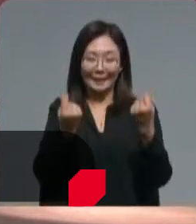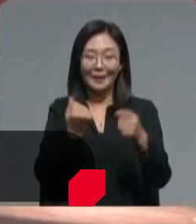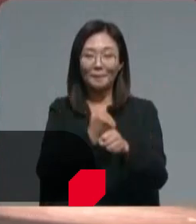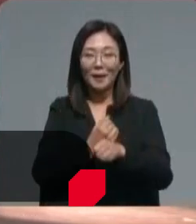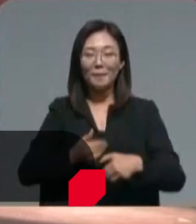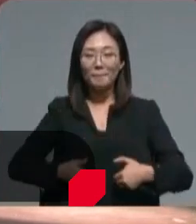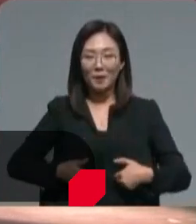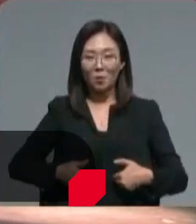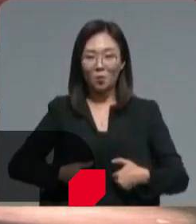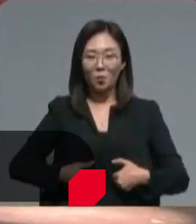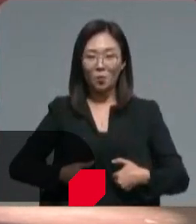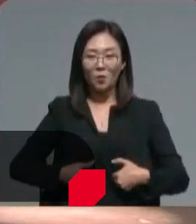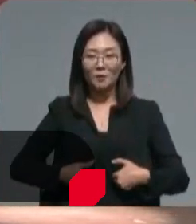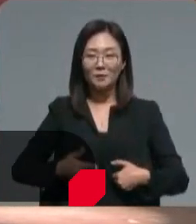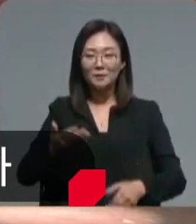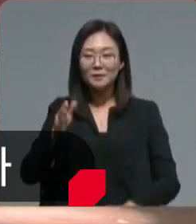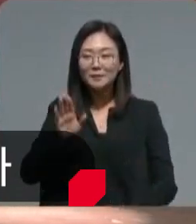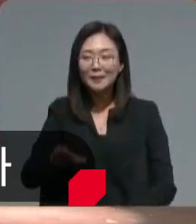하되